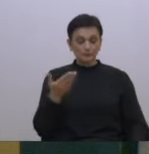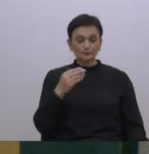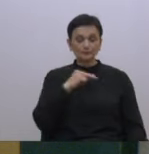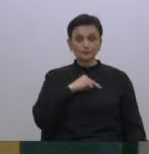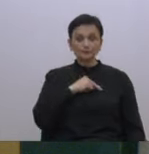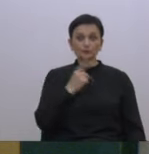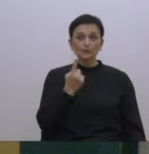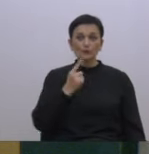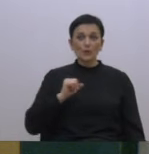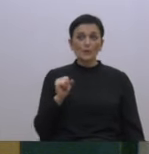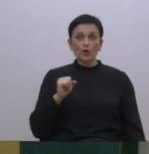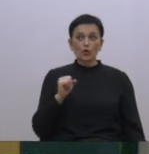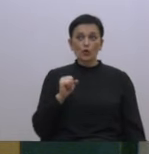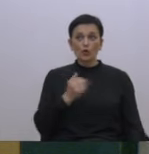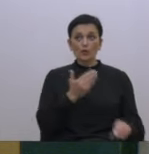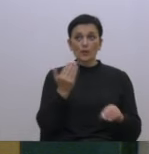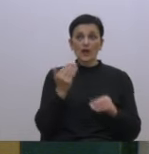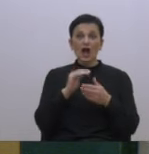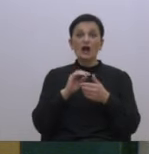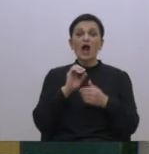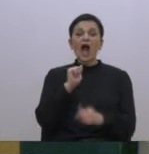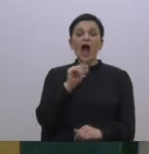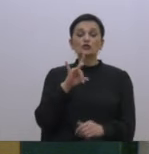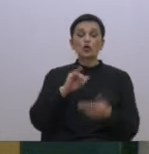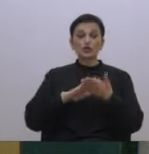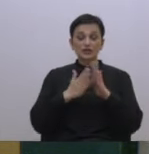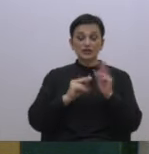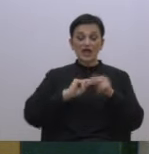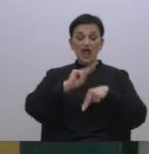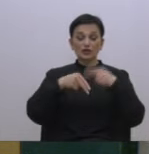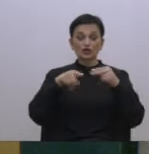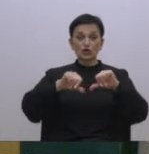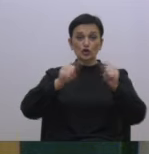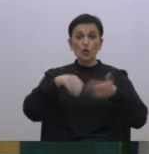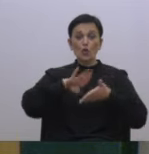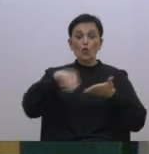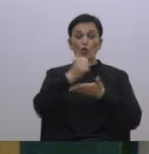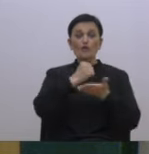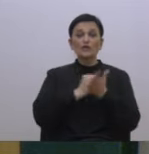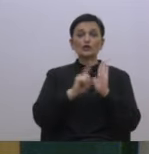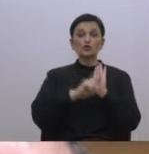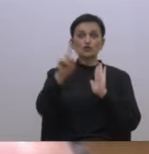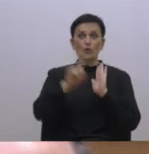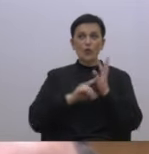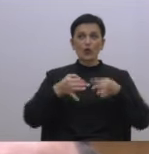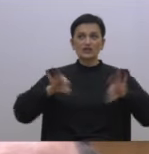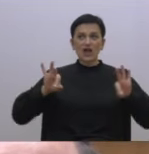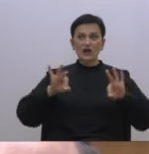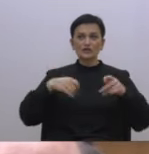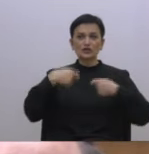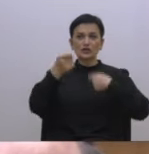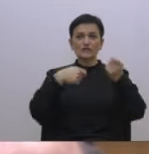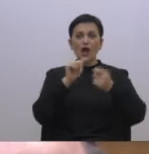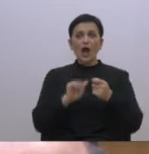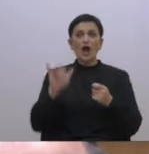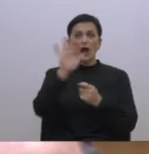კოლეგებო, მეგობრებო, ასოცირების ხელშეკრულების გაფორმება, უვიზო მიმოსვლა, თავისუფალი ვაჭრობა